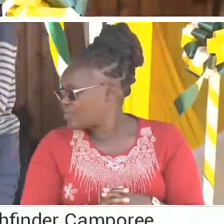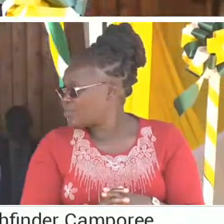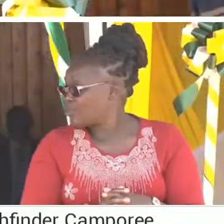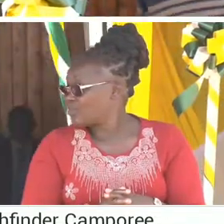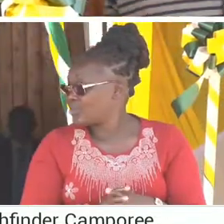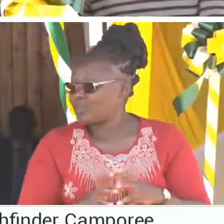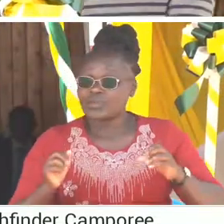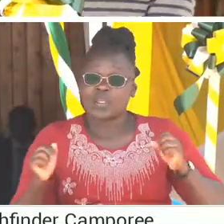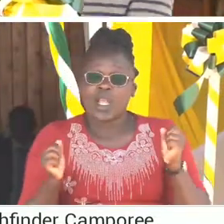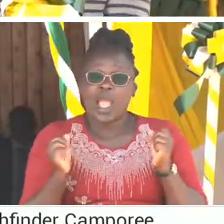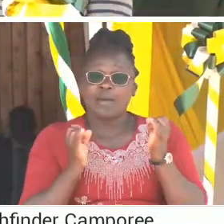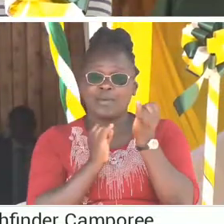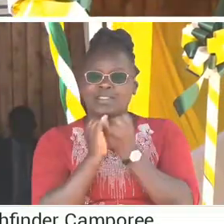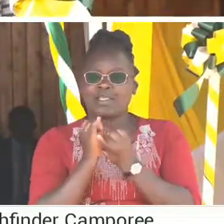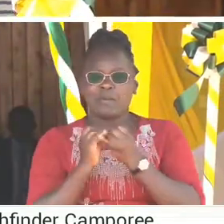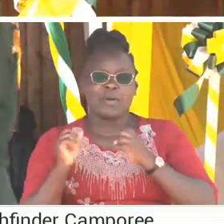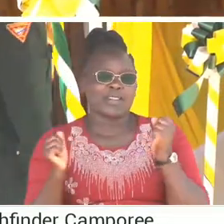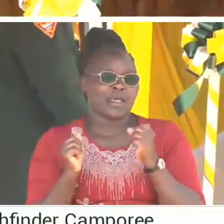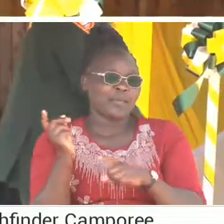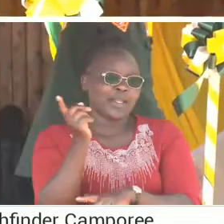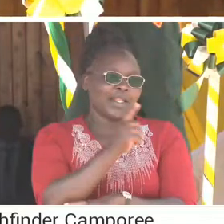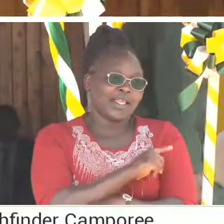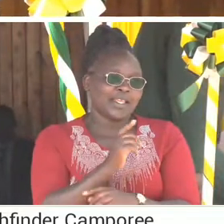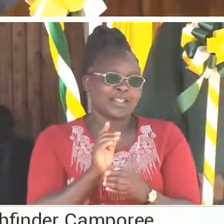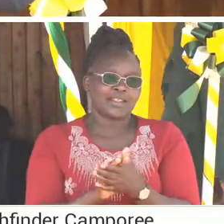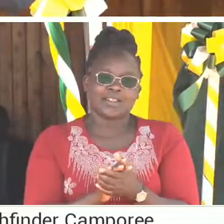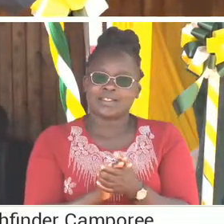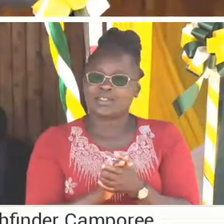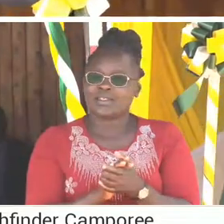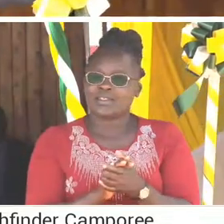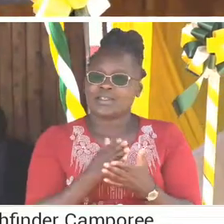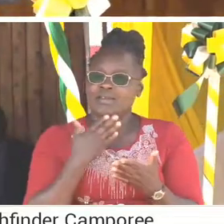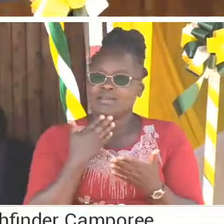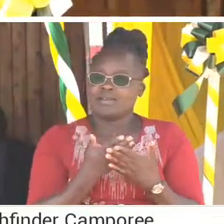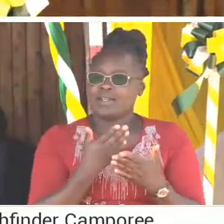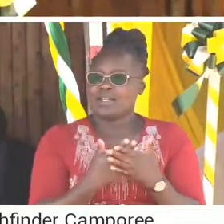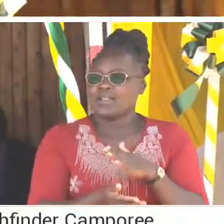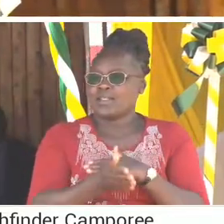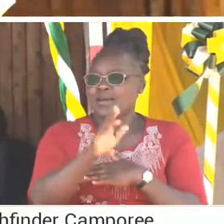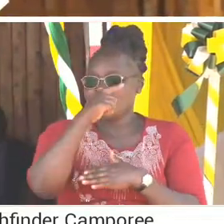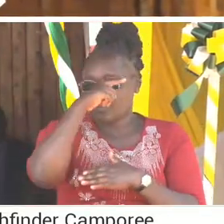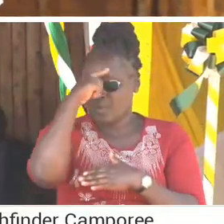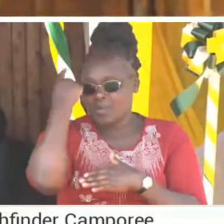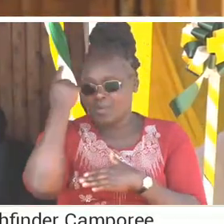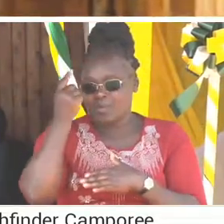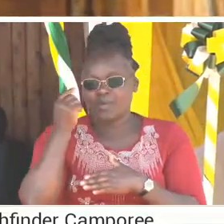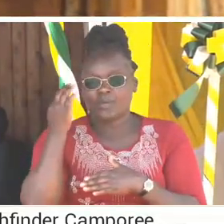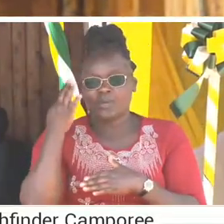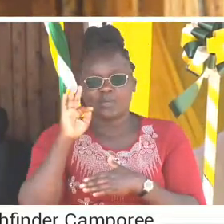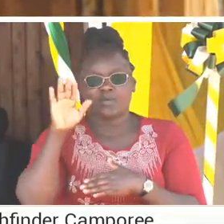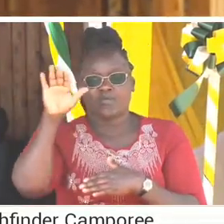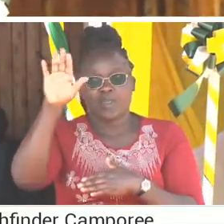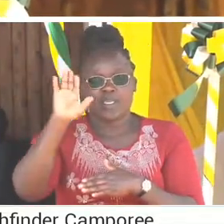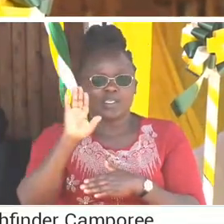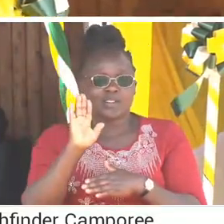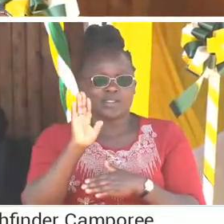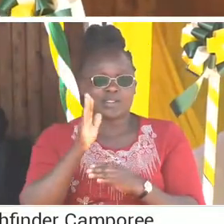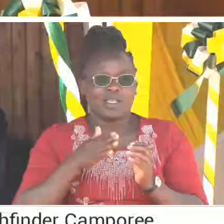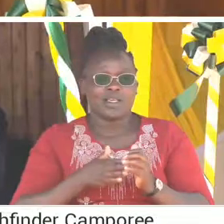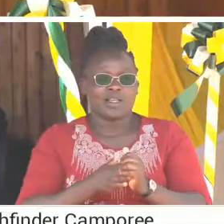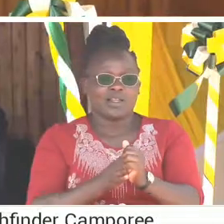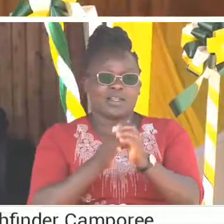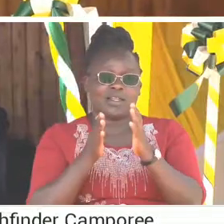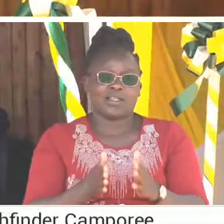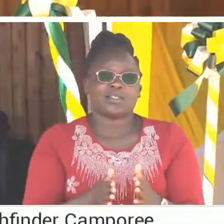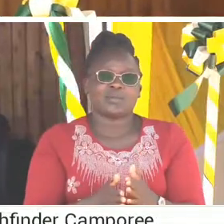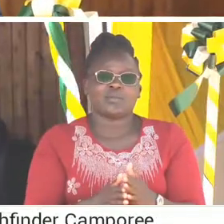Abi Sabbath, Abi Day, tunashukuru Mungu kwa sababu ya uongozi wake na ulinzi ambao ametoa kwa watu